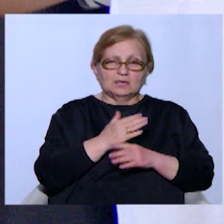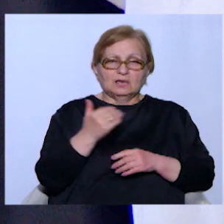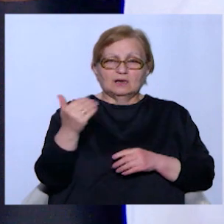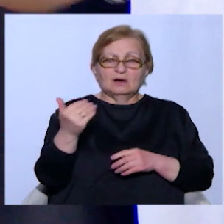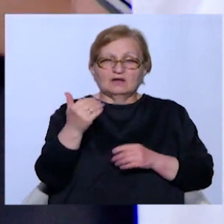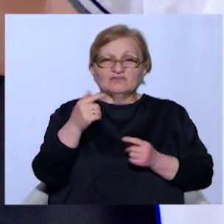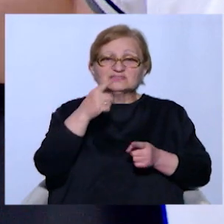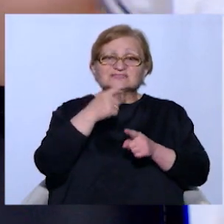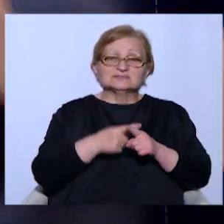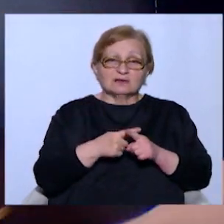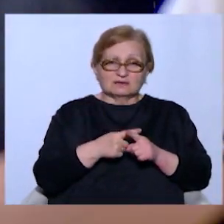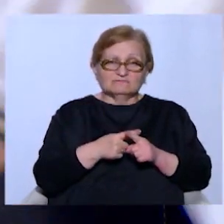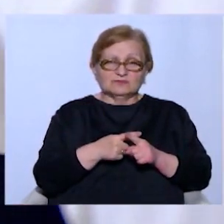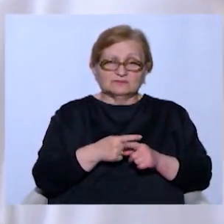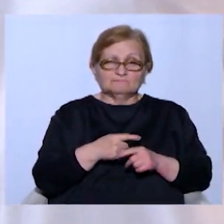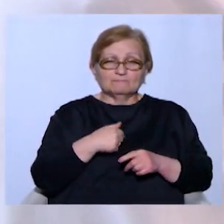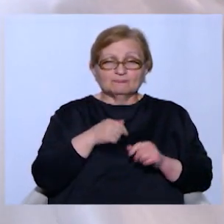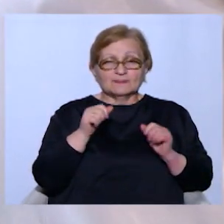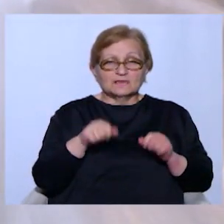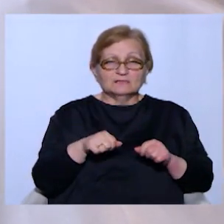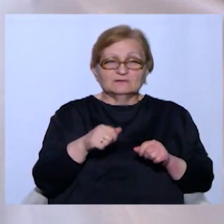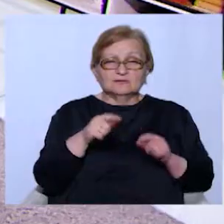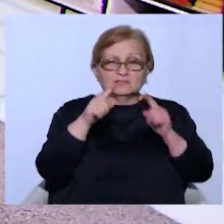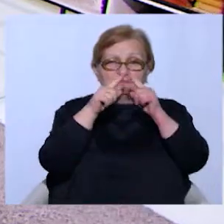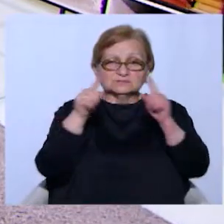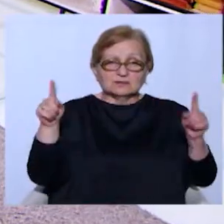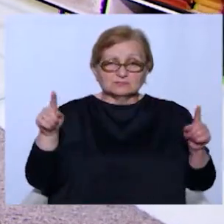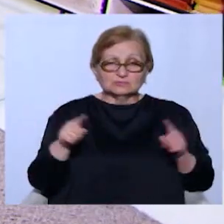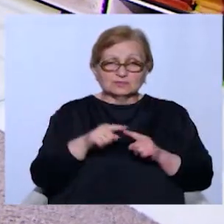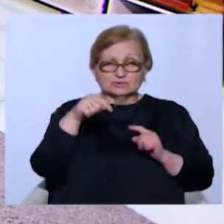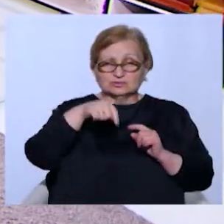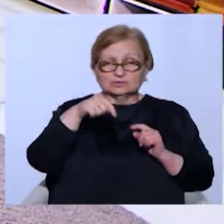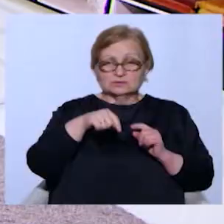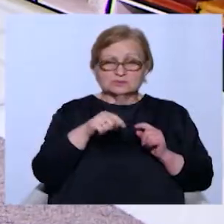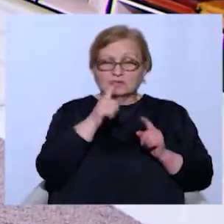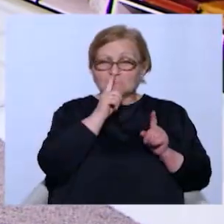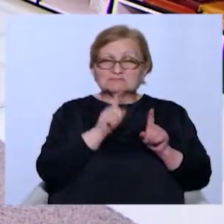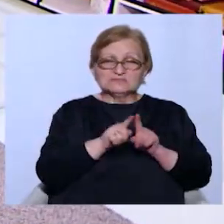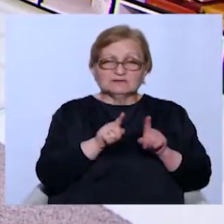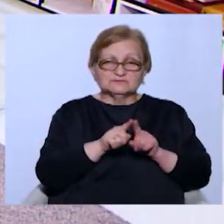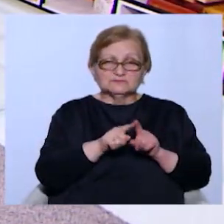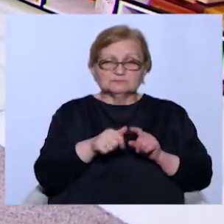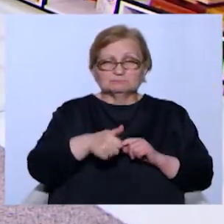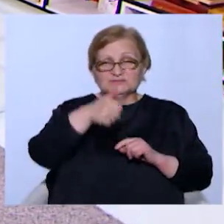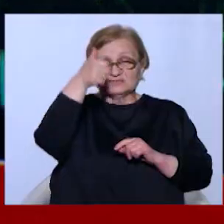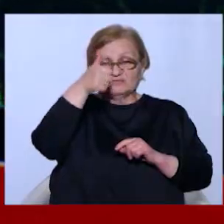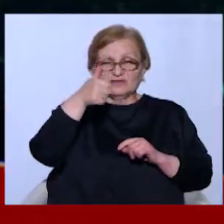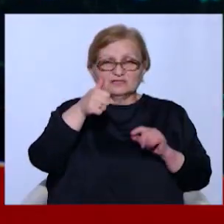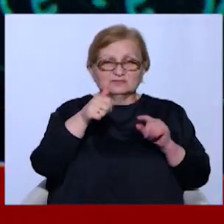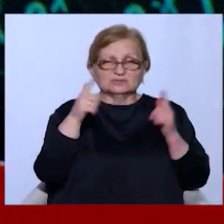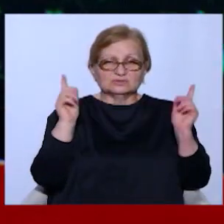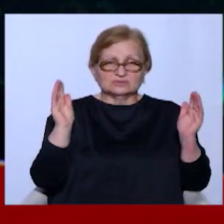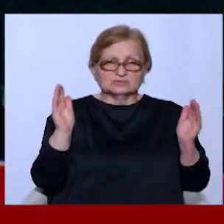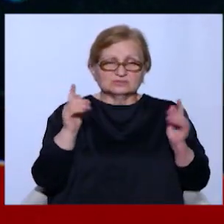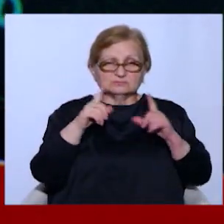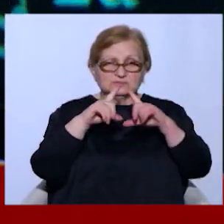გვერდის ნახევარი. შესაბამისად შეგვიძლია ვთქვათ, რომ სამკუთხედი, შუა სამკუთხედი მსგავსია თავდაპირველი სამკუთხედის. რა